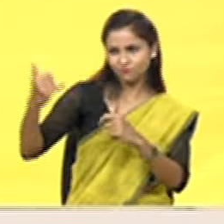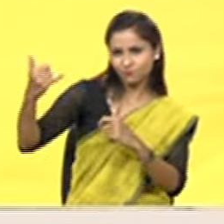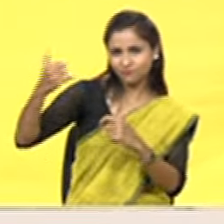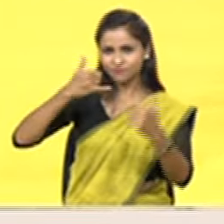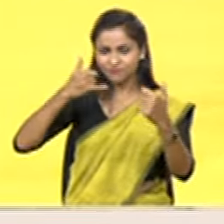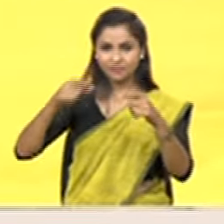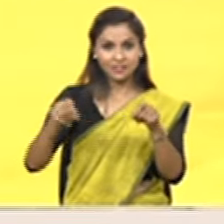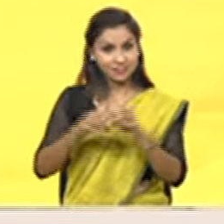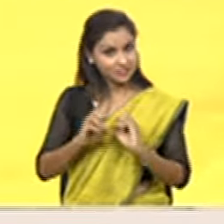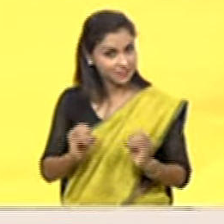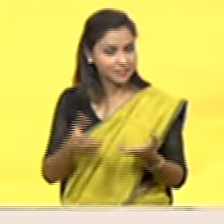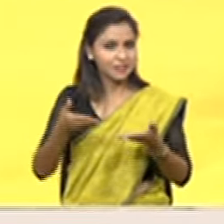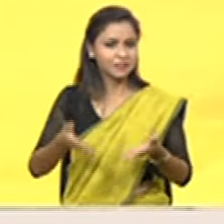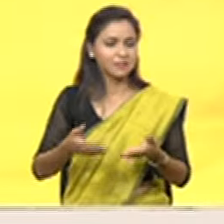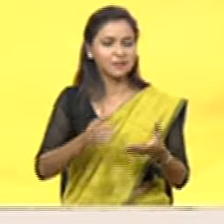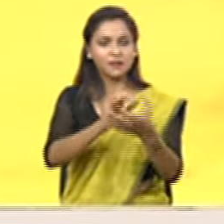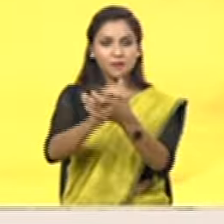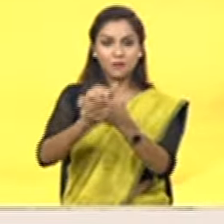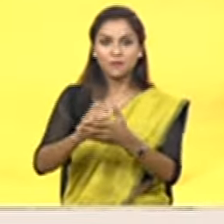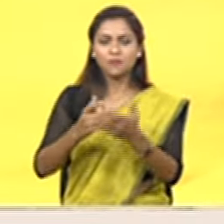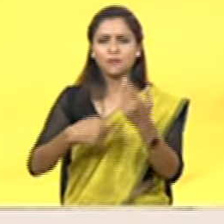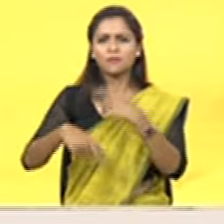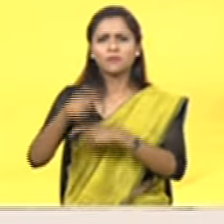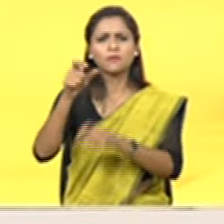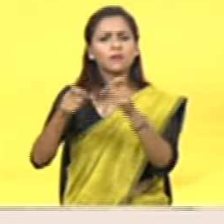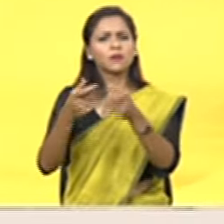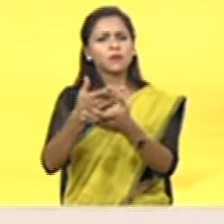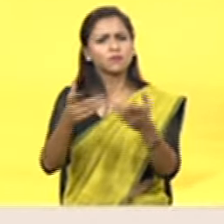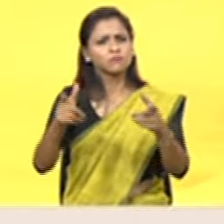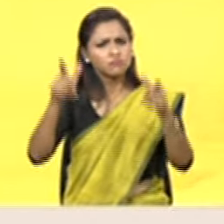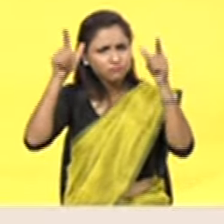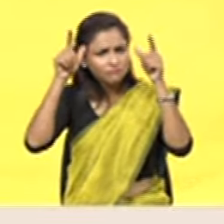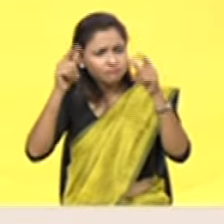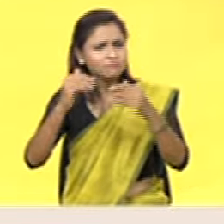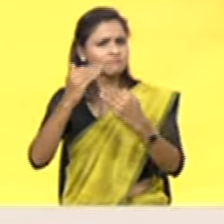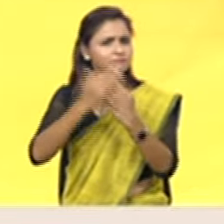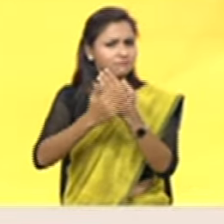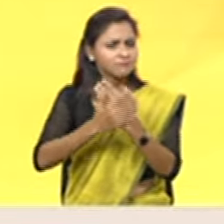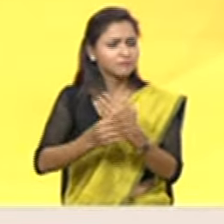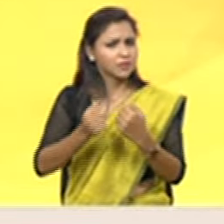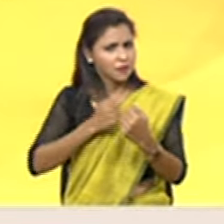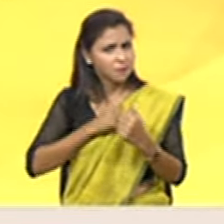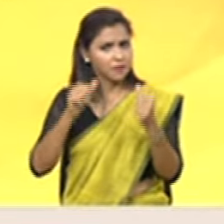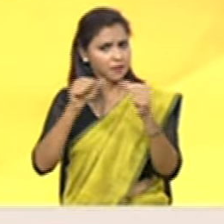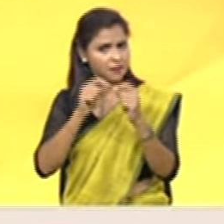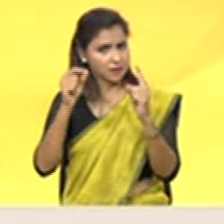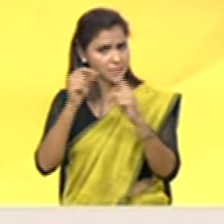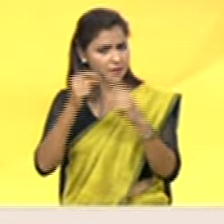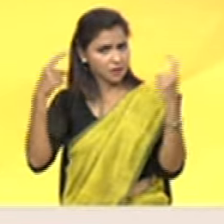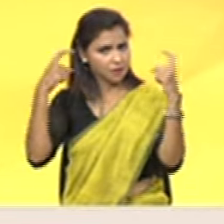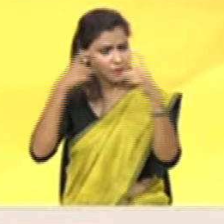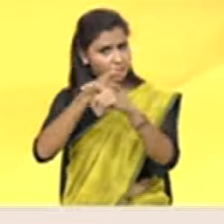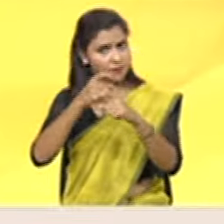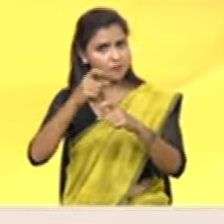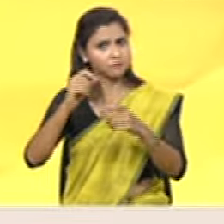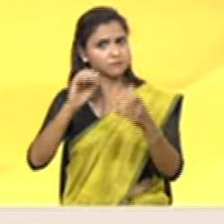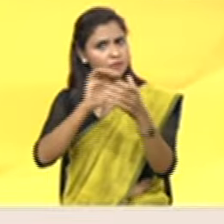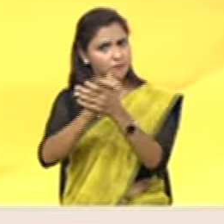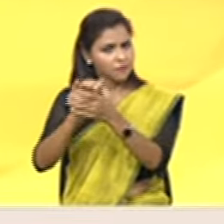हैं साथियों पशुओं के प्रति प्रेम में हमारे अरुणाचल प्रदेश युवा साथी